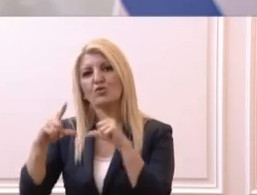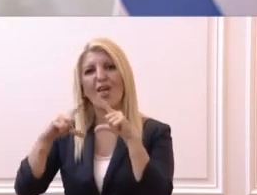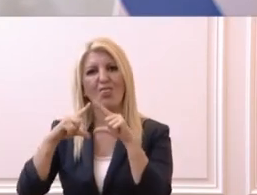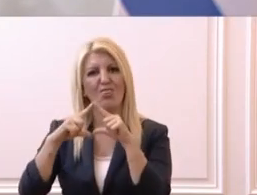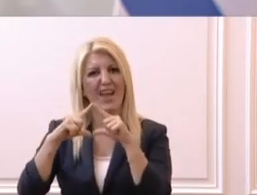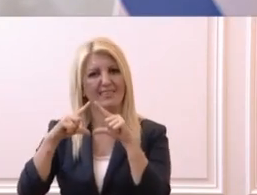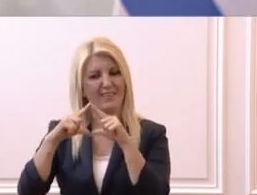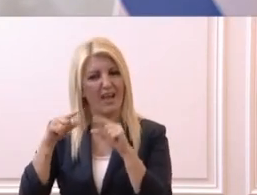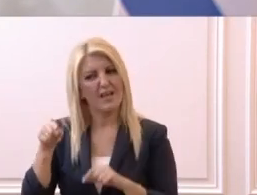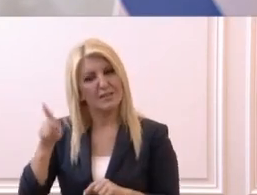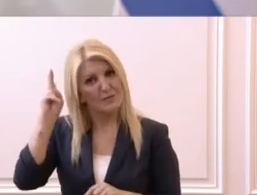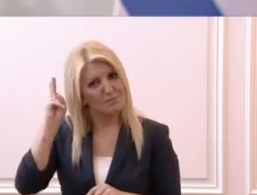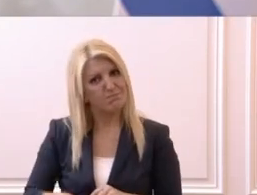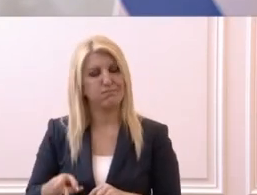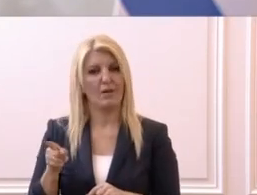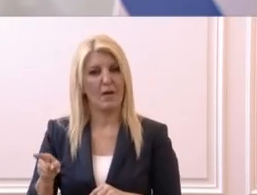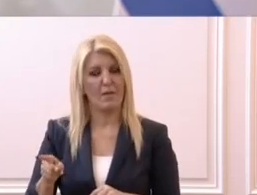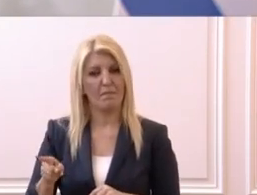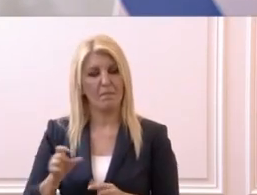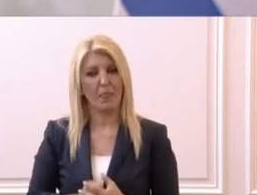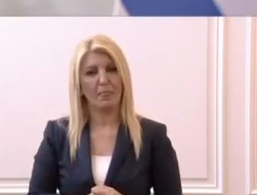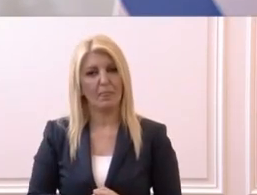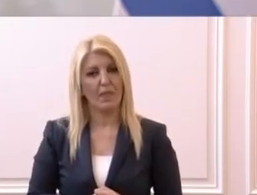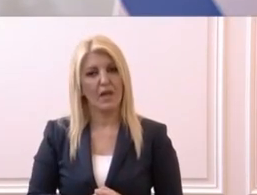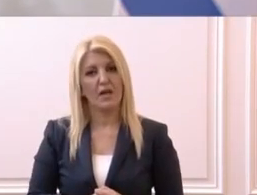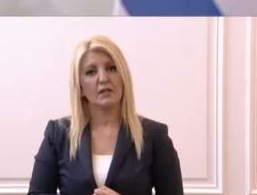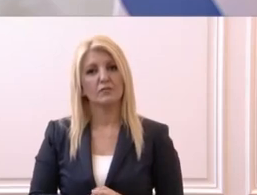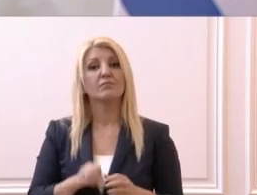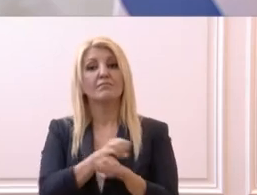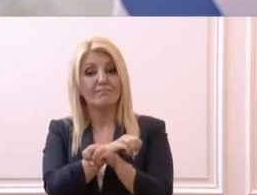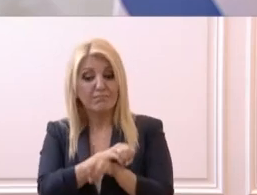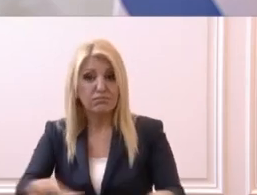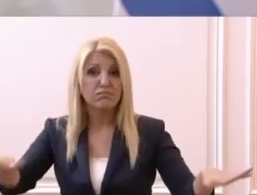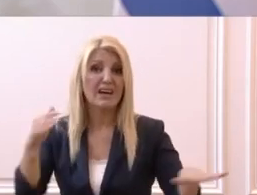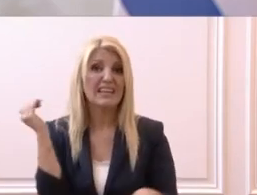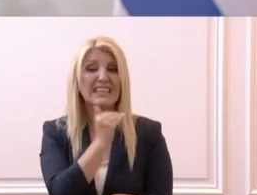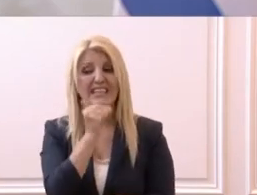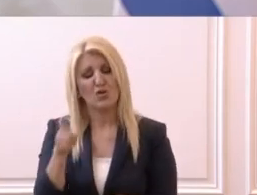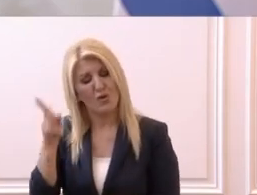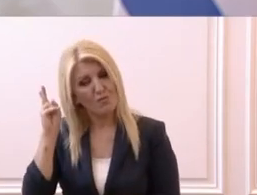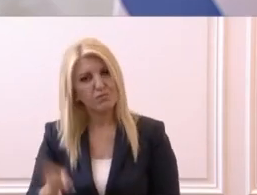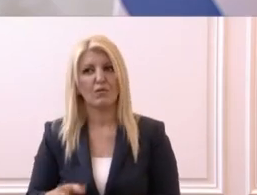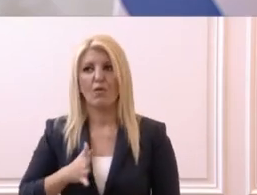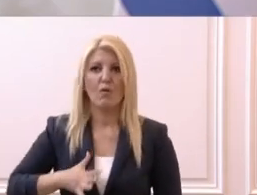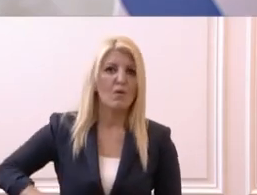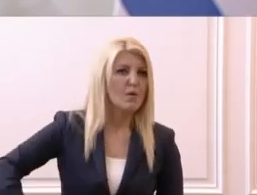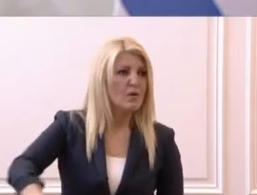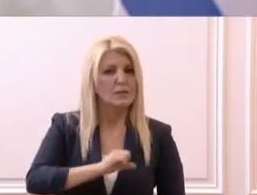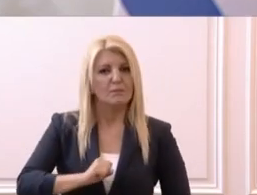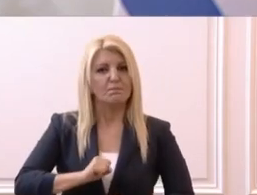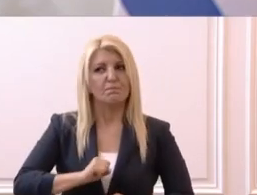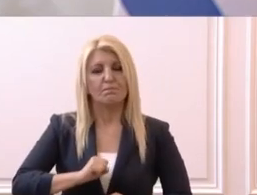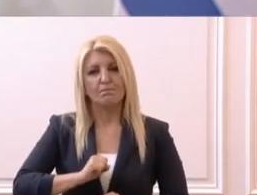μεταδίδεται πιο γρήγορα. Στοχεύει πρωτίστως όσους δεν έχουν εμβολιαστεί, αλλά μας απειλεί όλους με μια